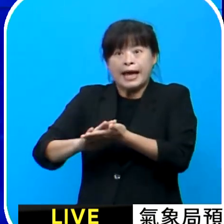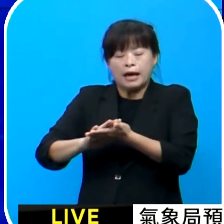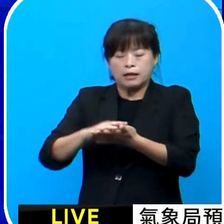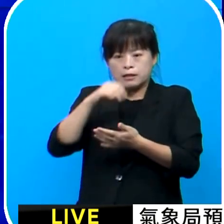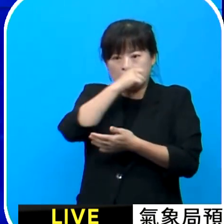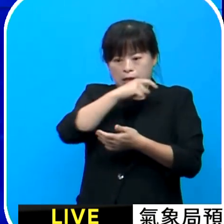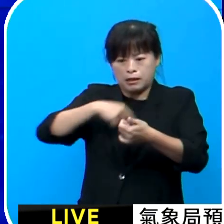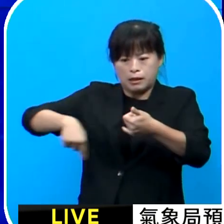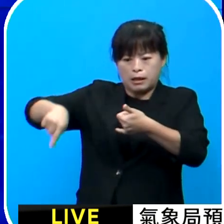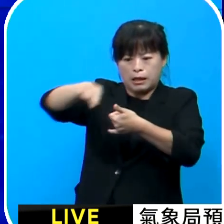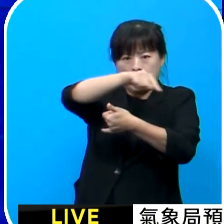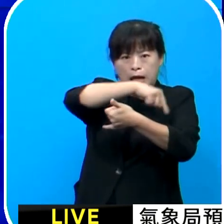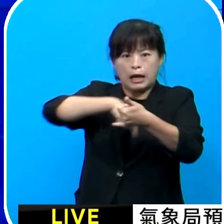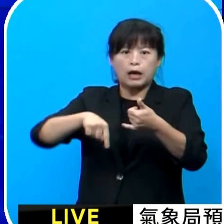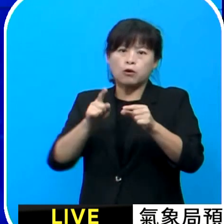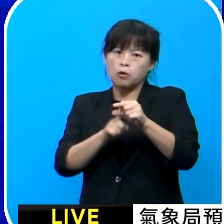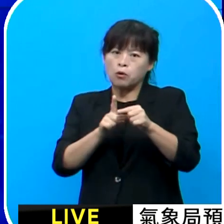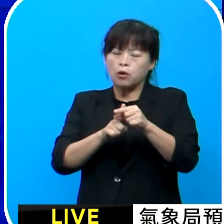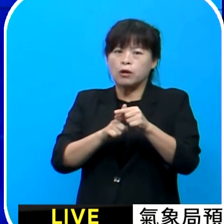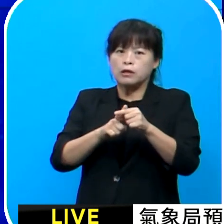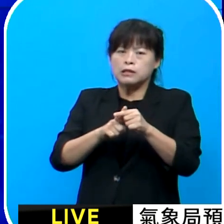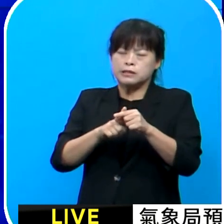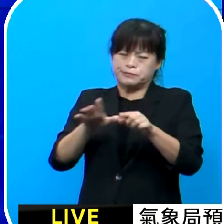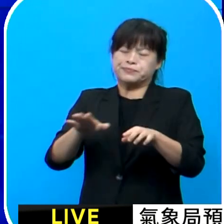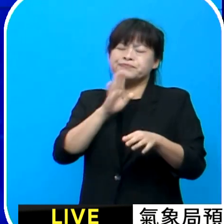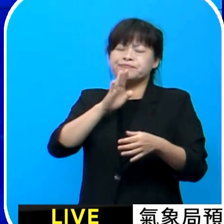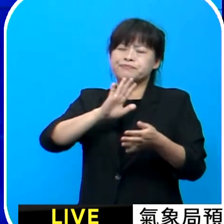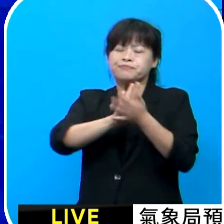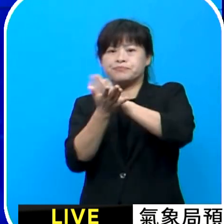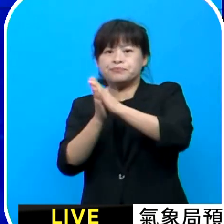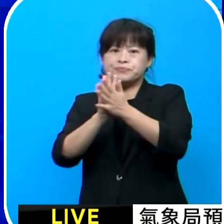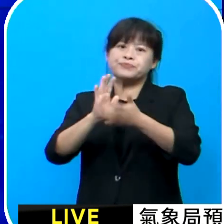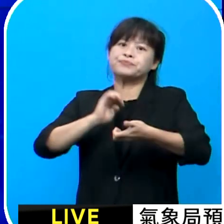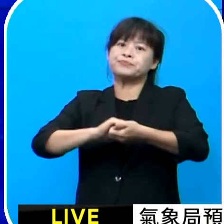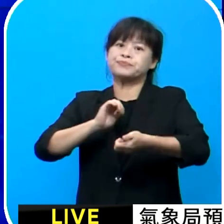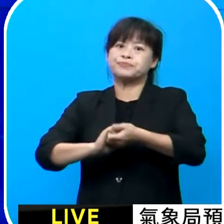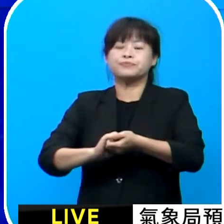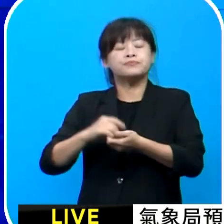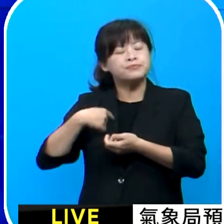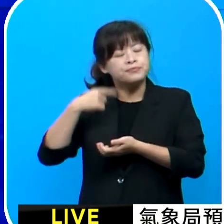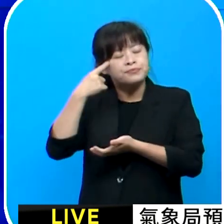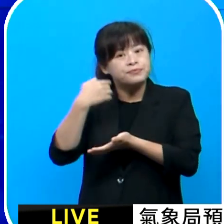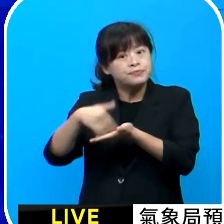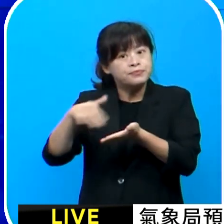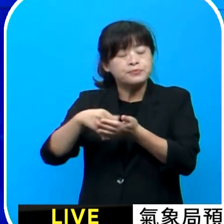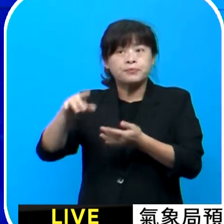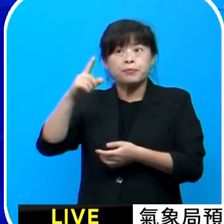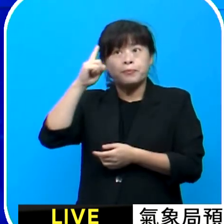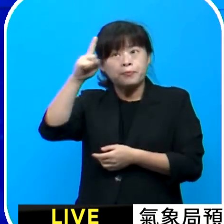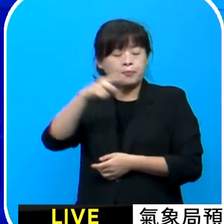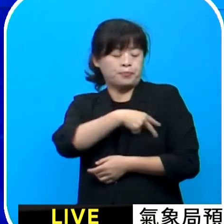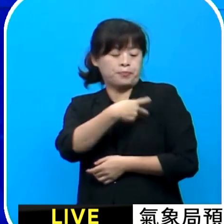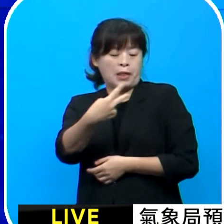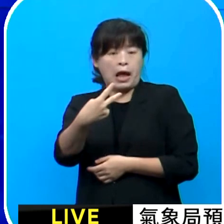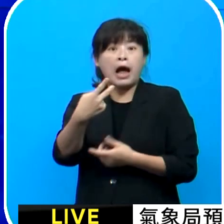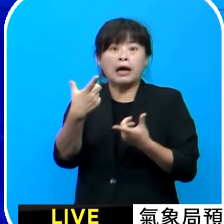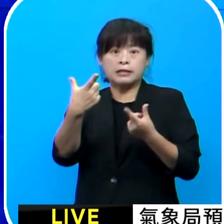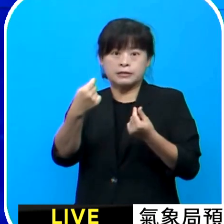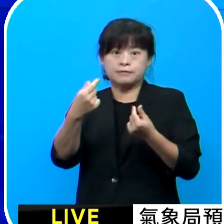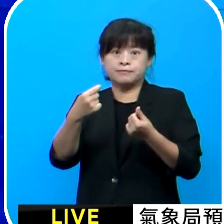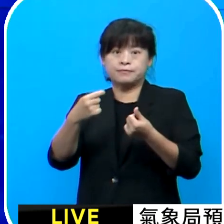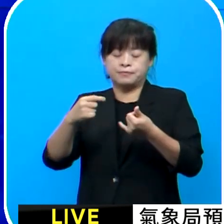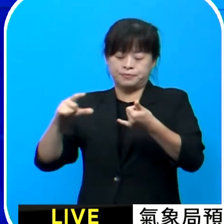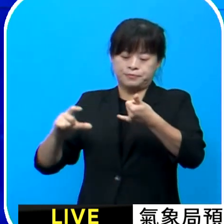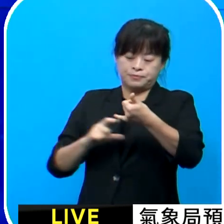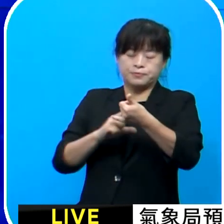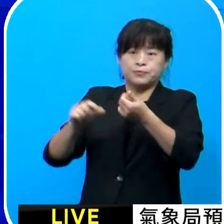会在这个低压带的中间，因此天气环境相当的不稳定。我们预期明天礼拜二仍然受到海